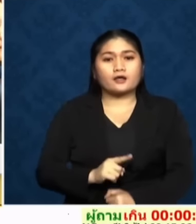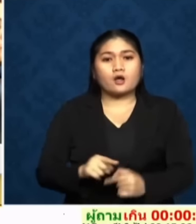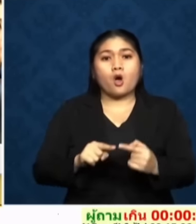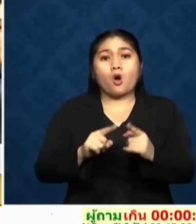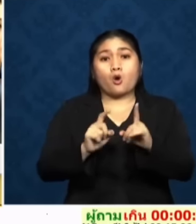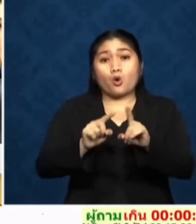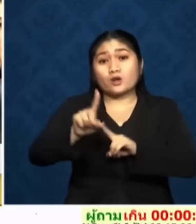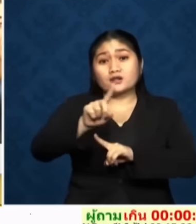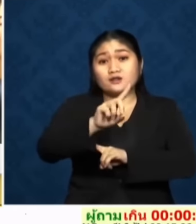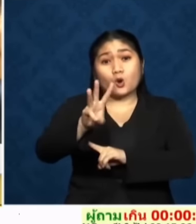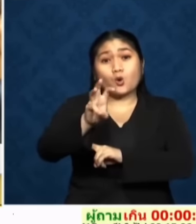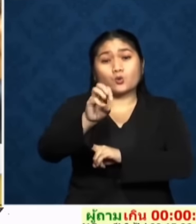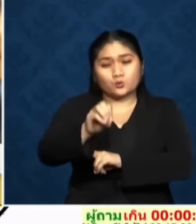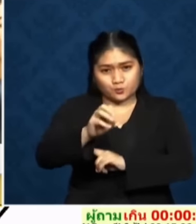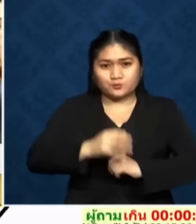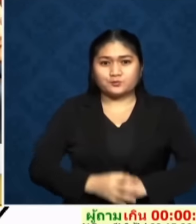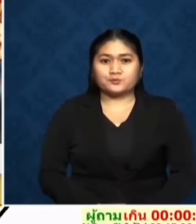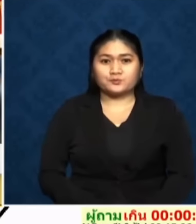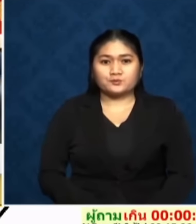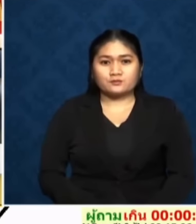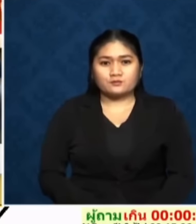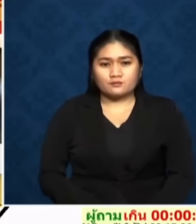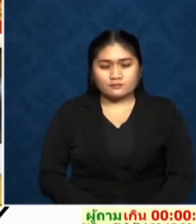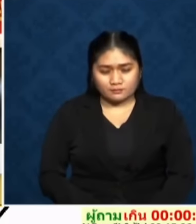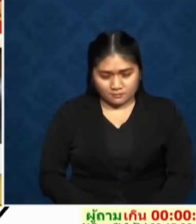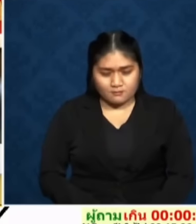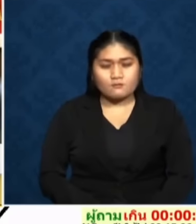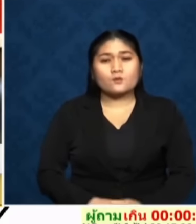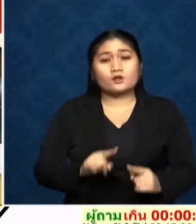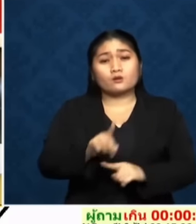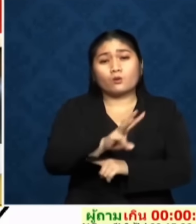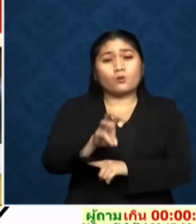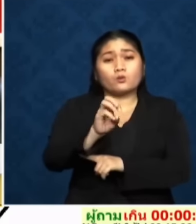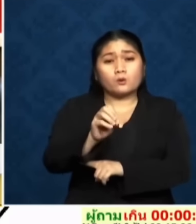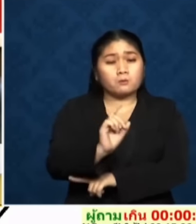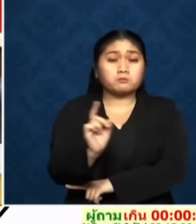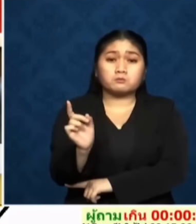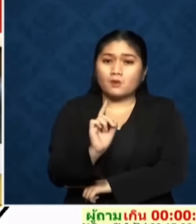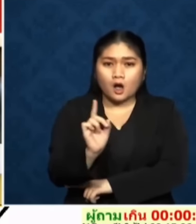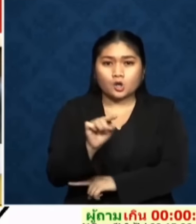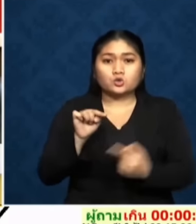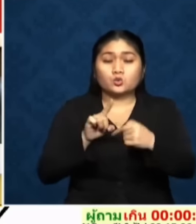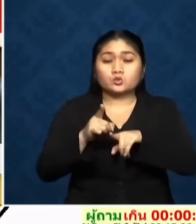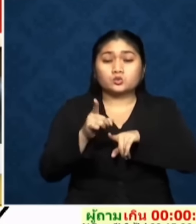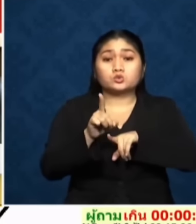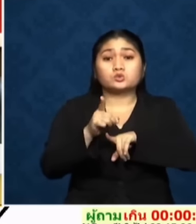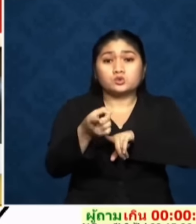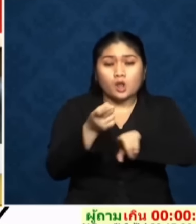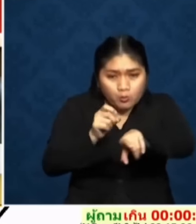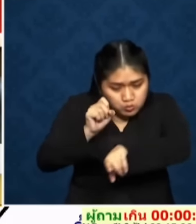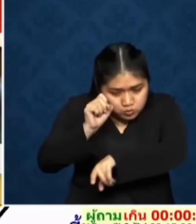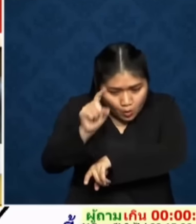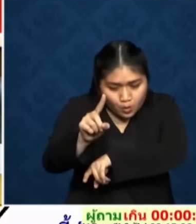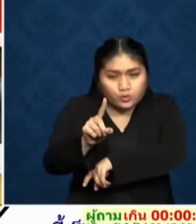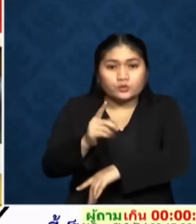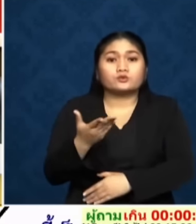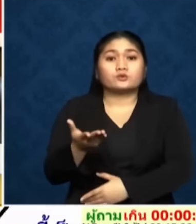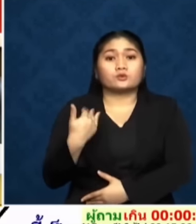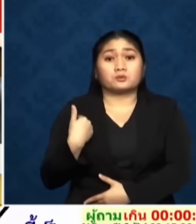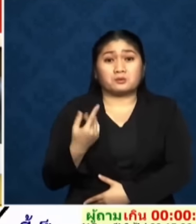160ท่านประธานที่รับครับข้อ160กระทู้ถามสดด้วยวาจาแต่และก